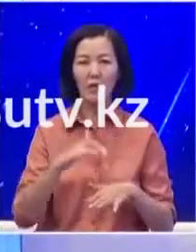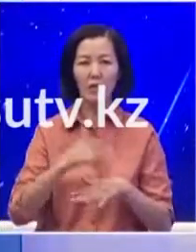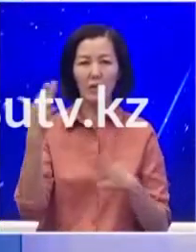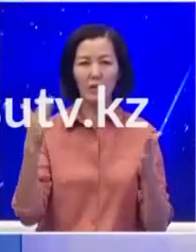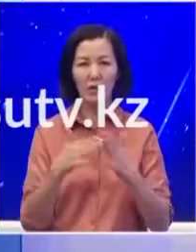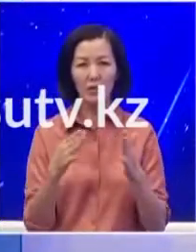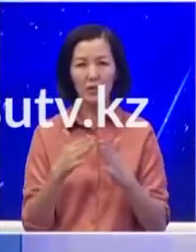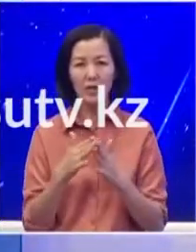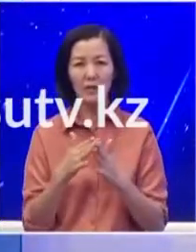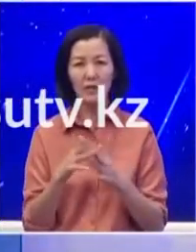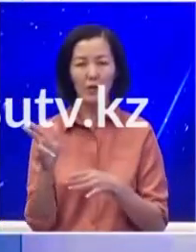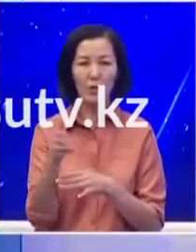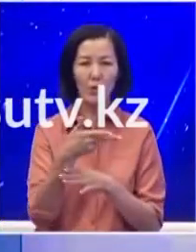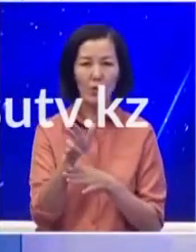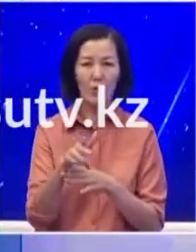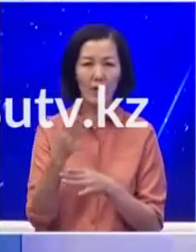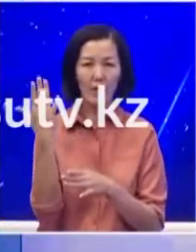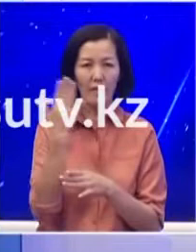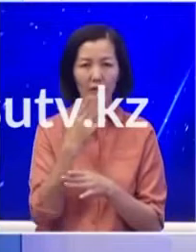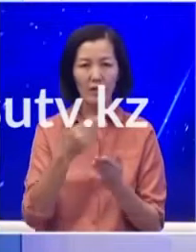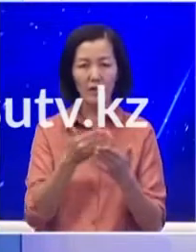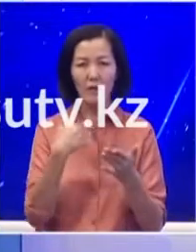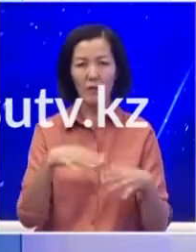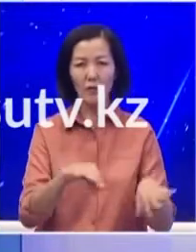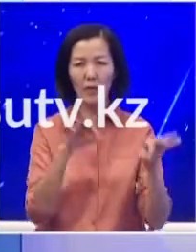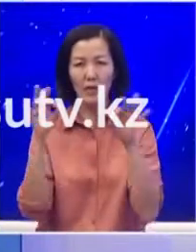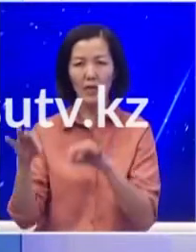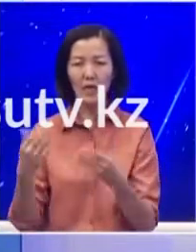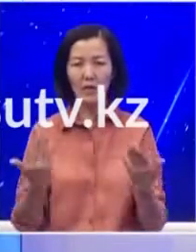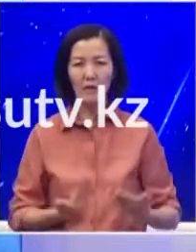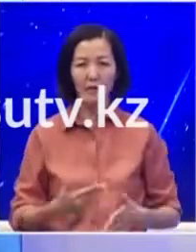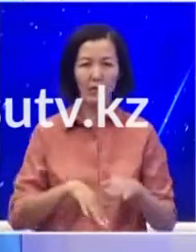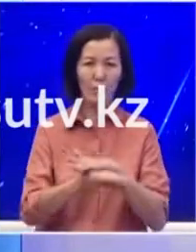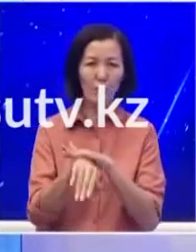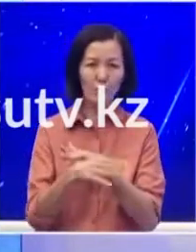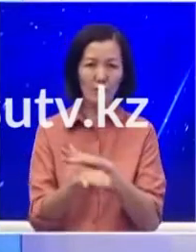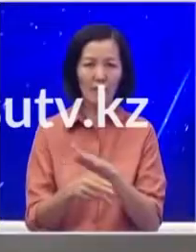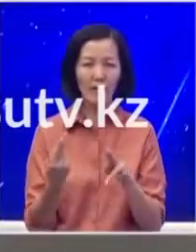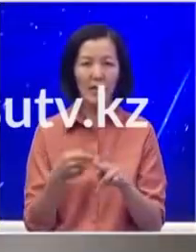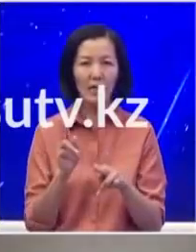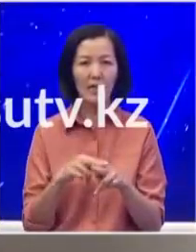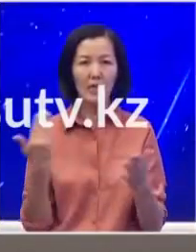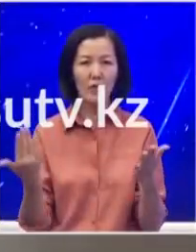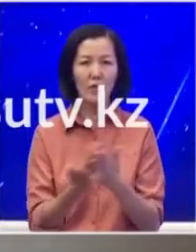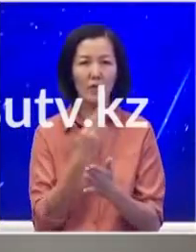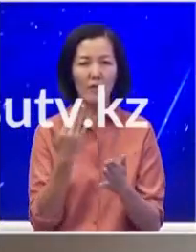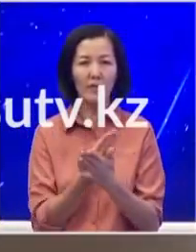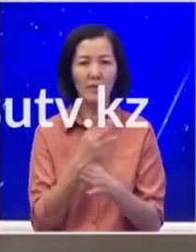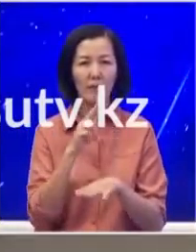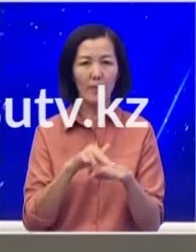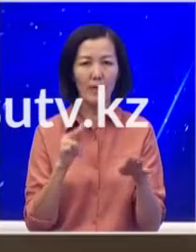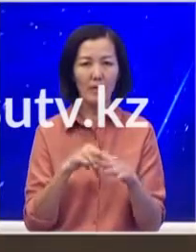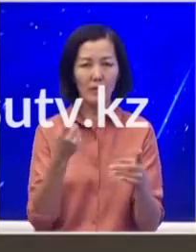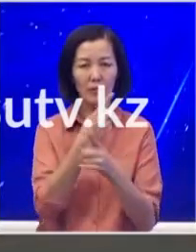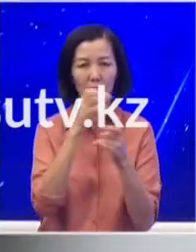словам автора ролика, владельцы этой квартиры давно переехали и жилплощадь пустовала. Об этой неприятной новости сотрудники департамента